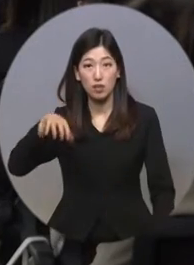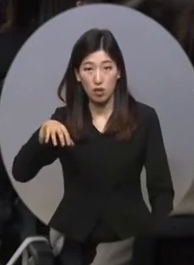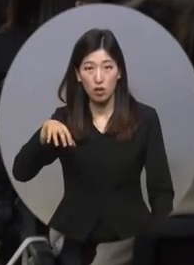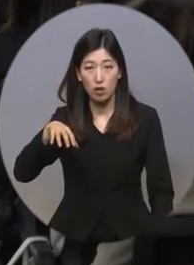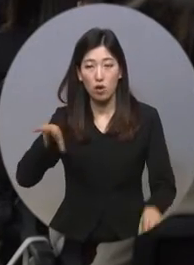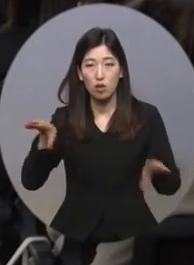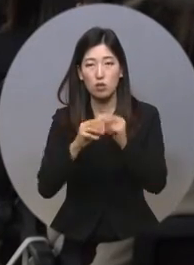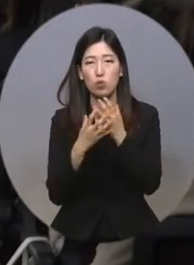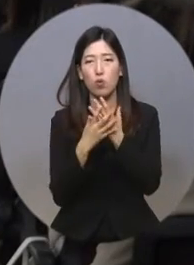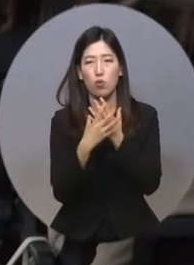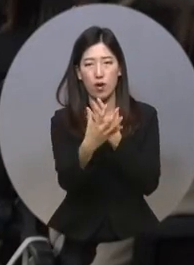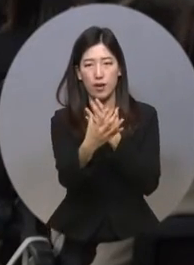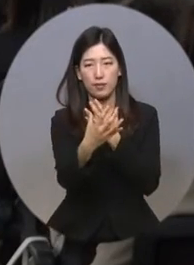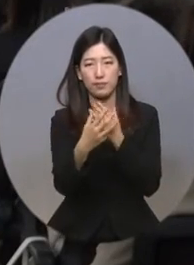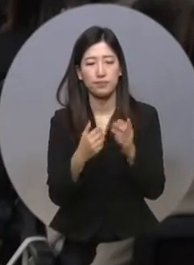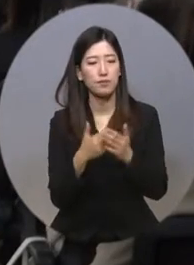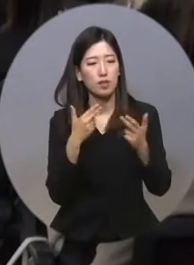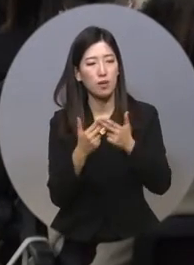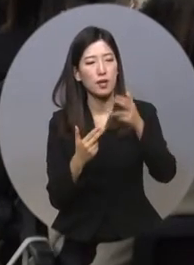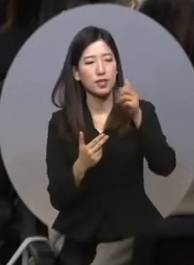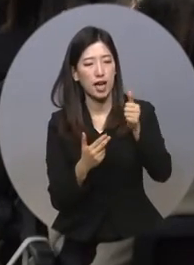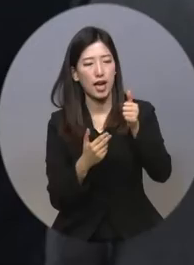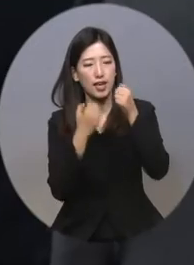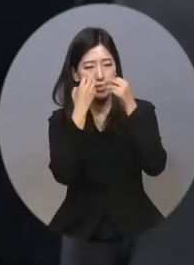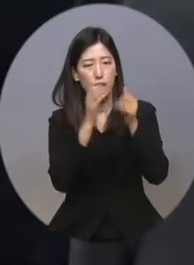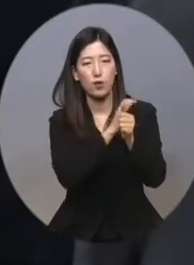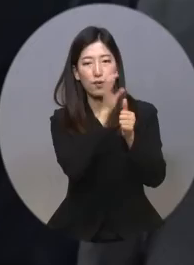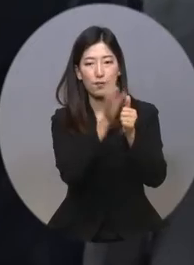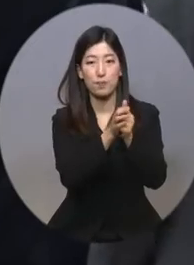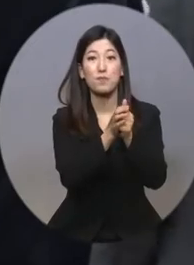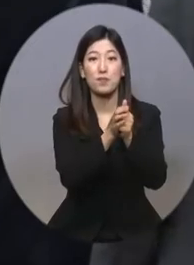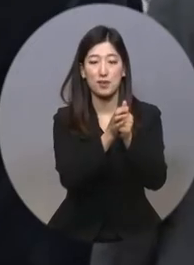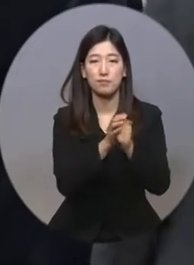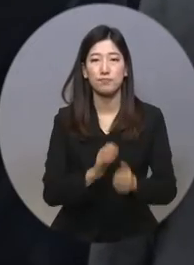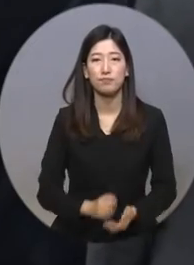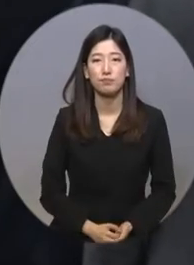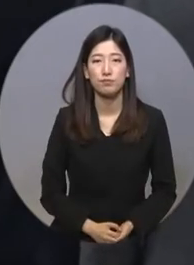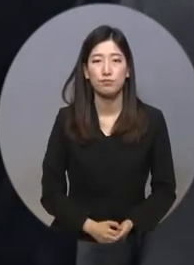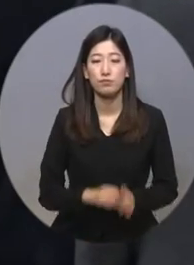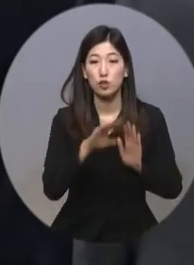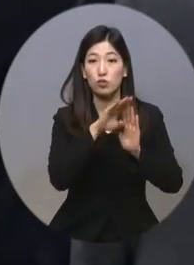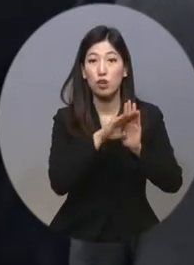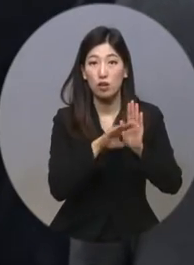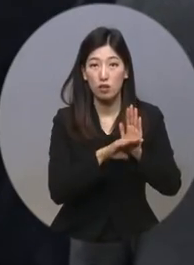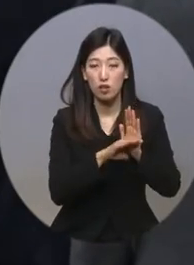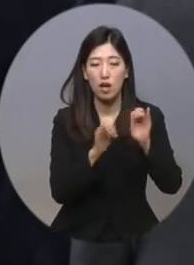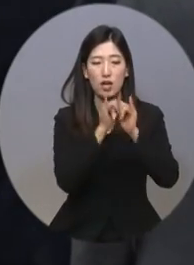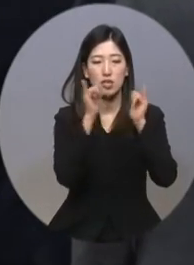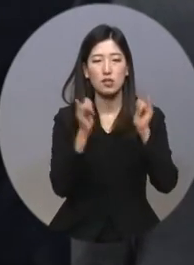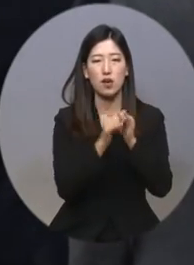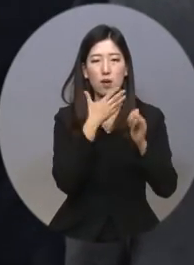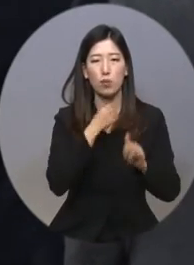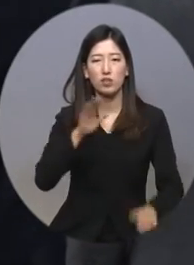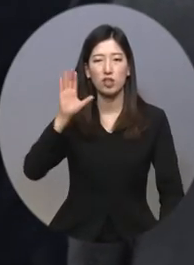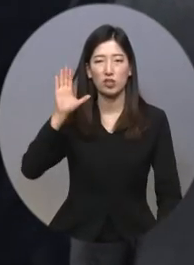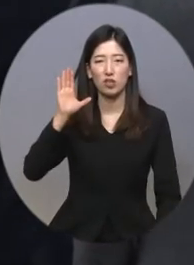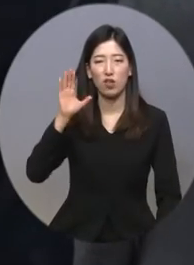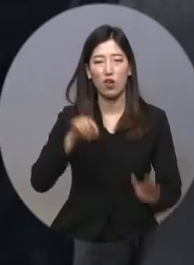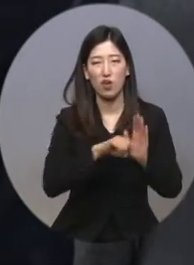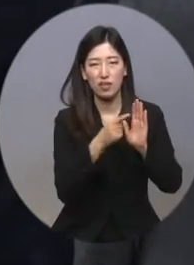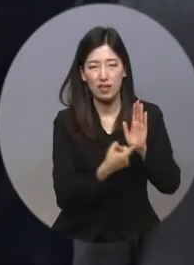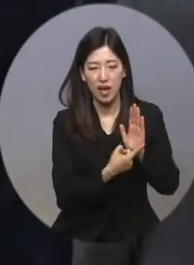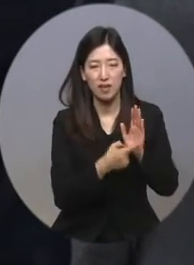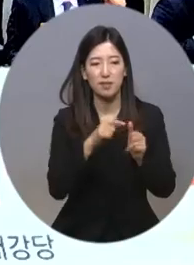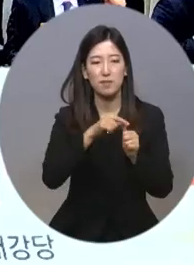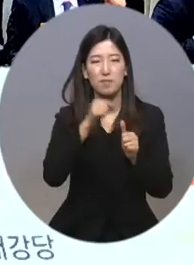협회 회장 이 취임식 을 진행했습니다 사회복지사의 선 서화 신임회장에 인사로 시작된 8대